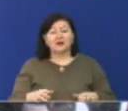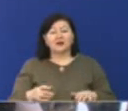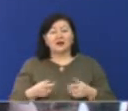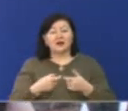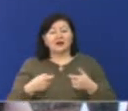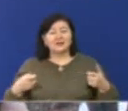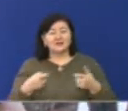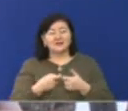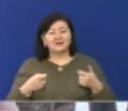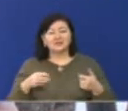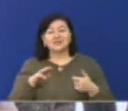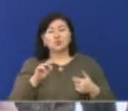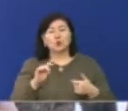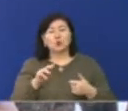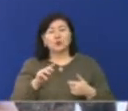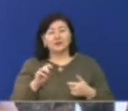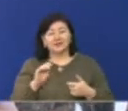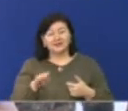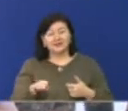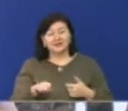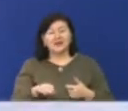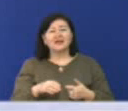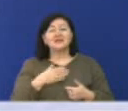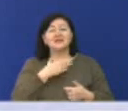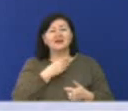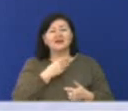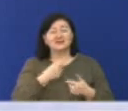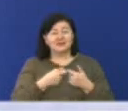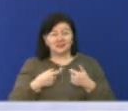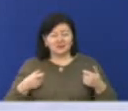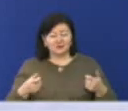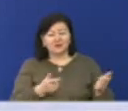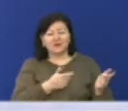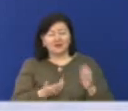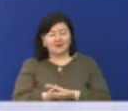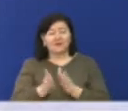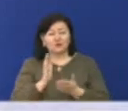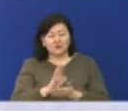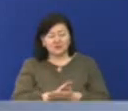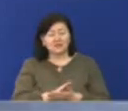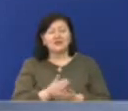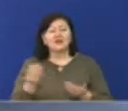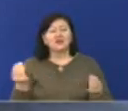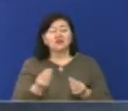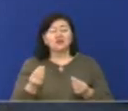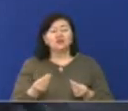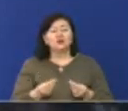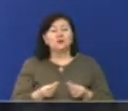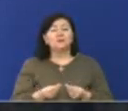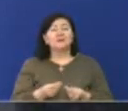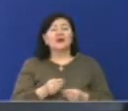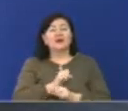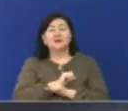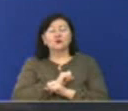гостиницей «Турист», с гостиницей «Семей» и санаторий «Харгайлер». После смотра техника выехала в район поселка Водный для проведения